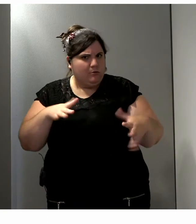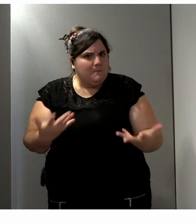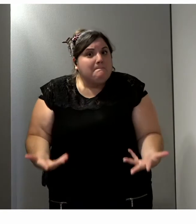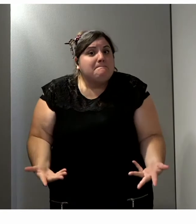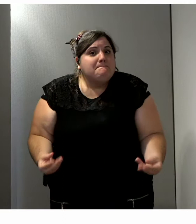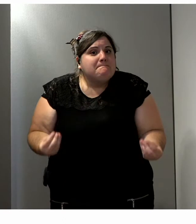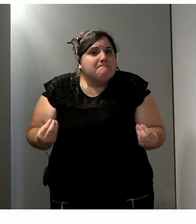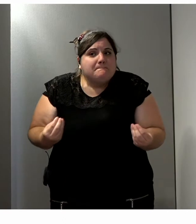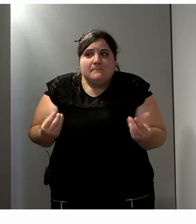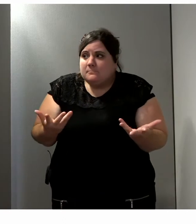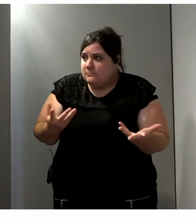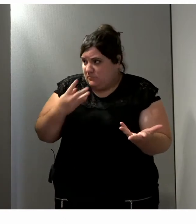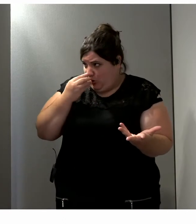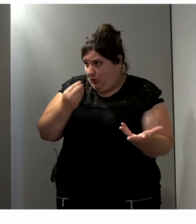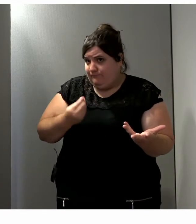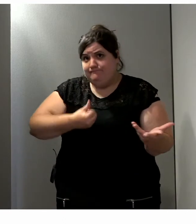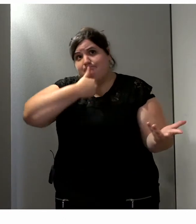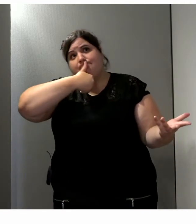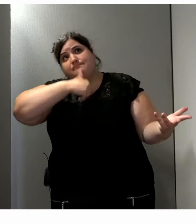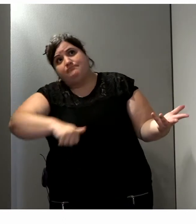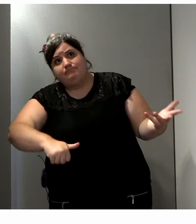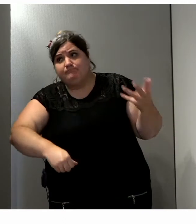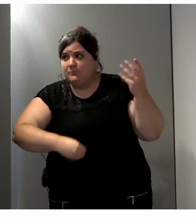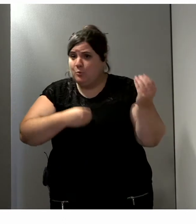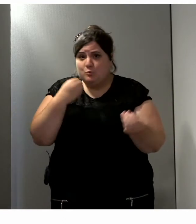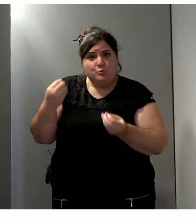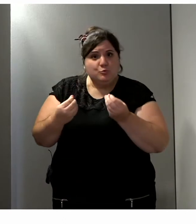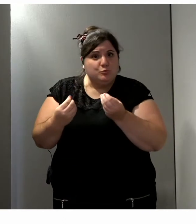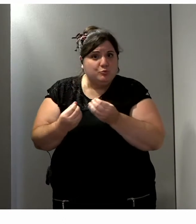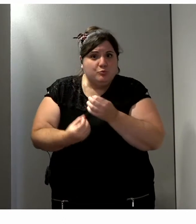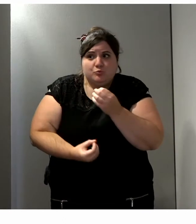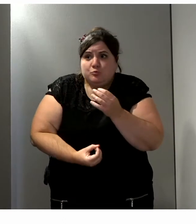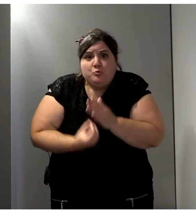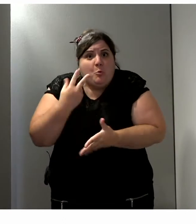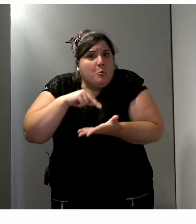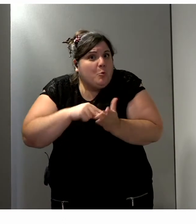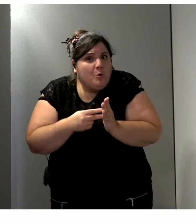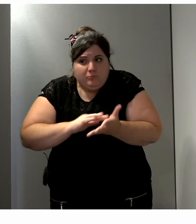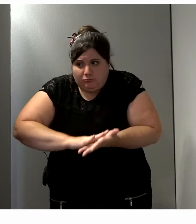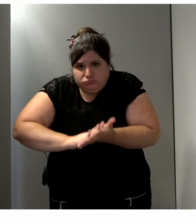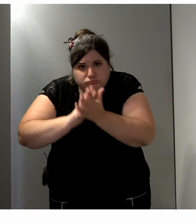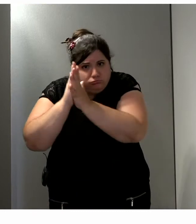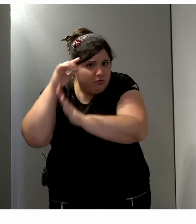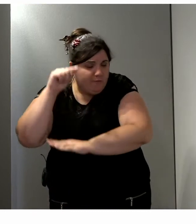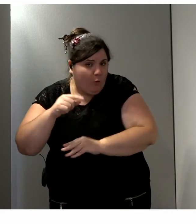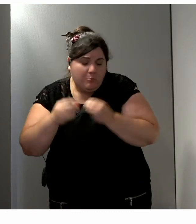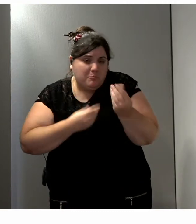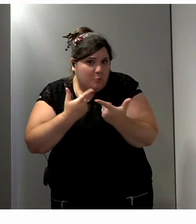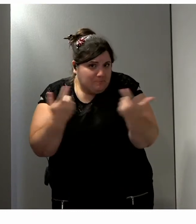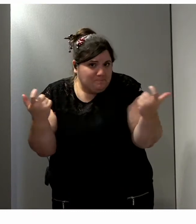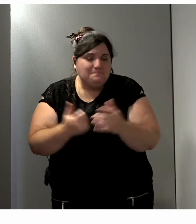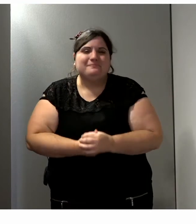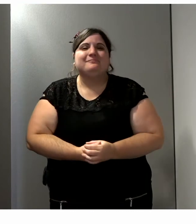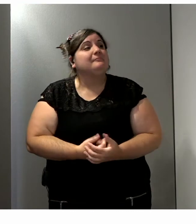c'est une fatalité, ou est-ce qu'ensemble on peut arriver à faire progresser les choses? Alors d'abord, merci beaucoup de votre invitation,